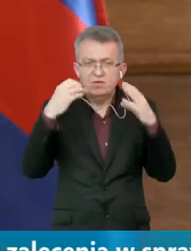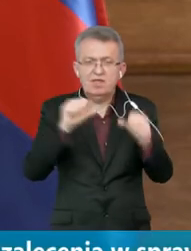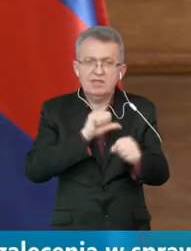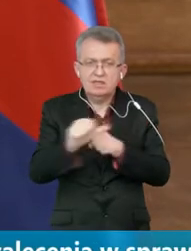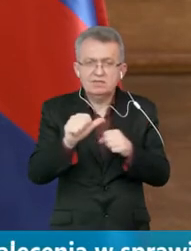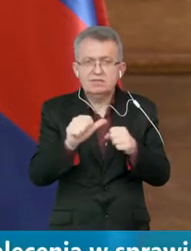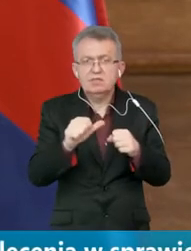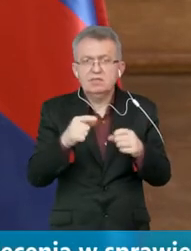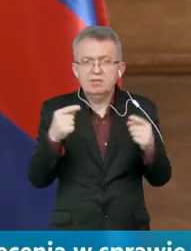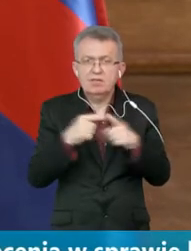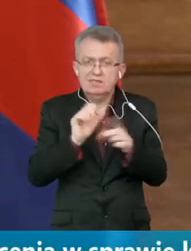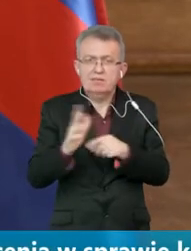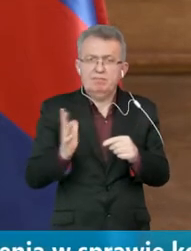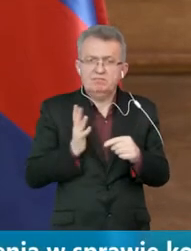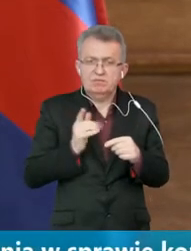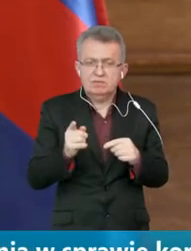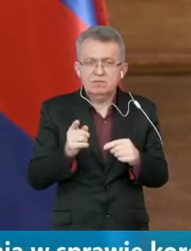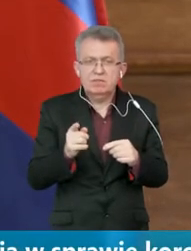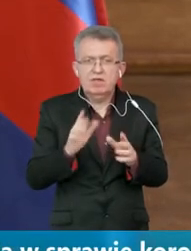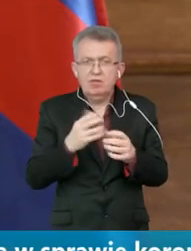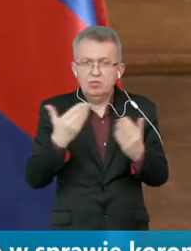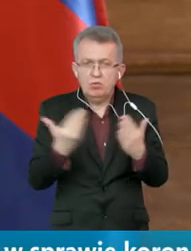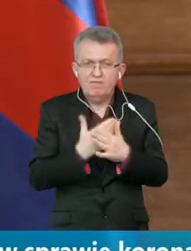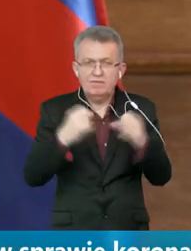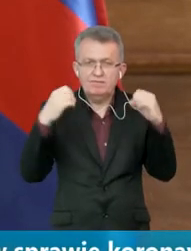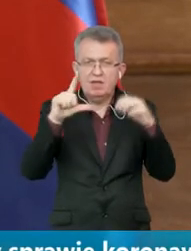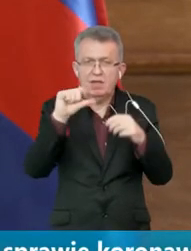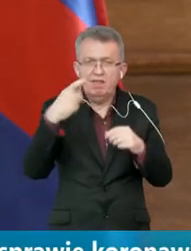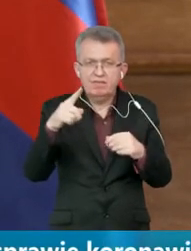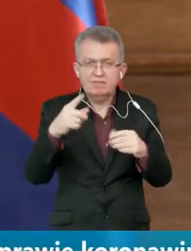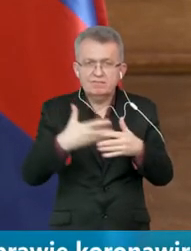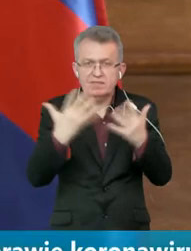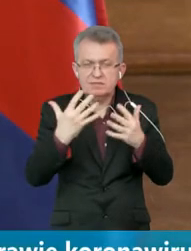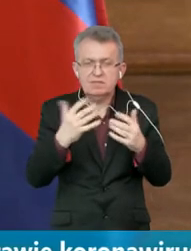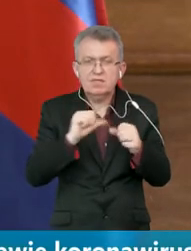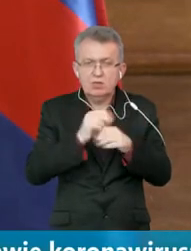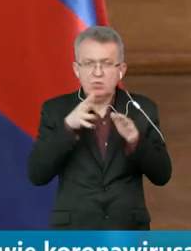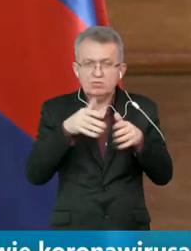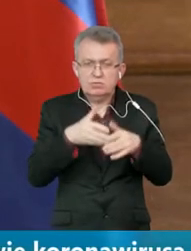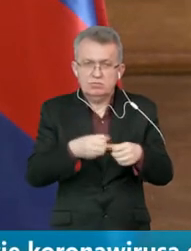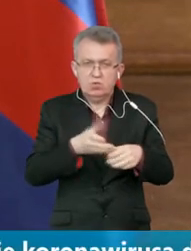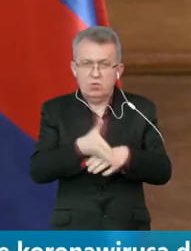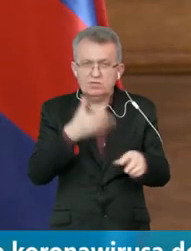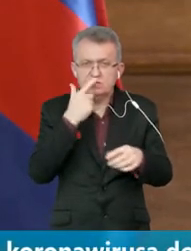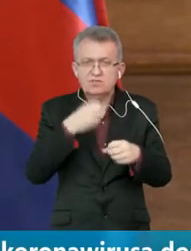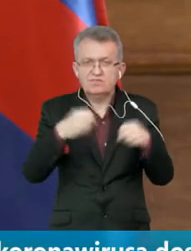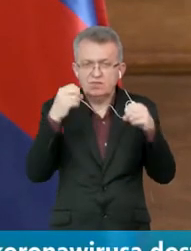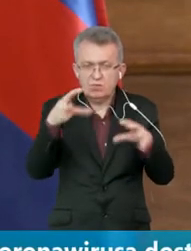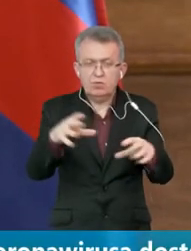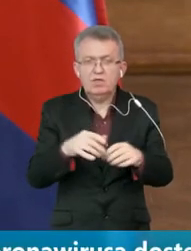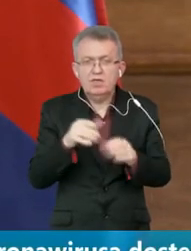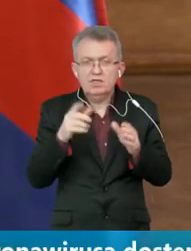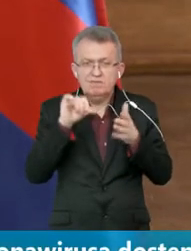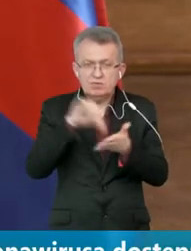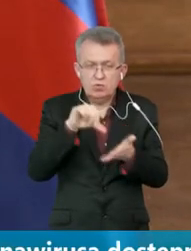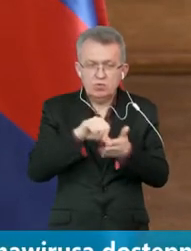wszystkim rolę bezpieczeństwa. Mamy nowoczesne oprawy LED-owe, więc one naprawdę dają dużo światła i myślę, że w środku tej